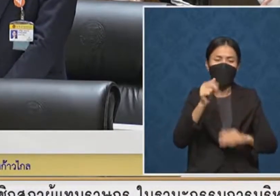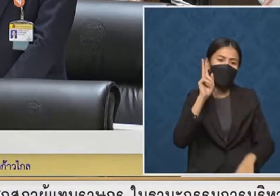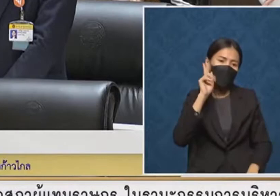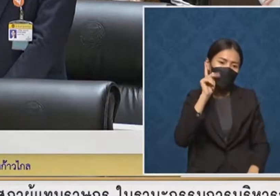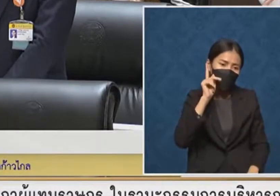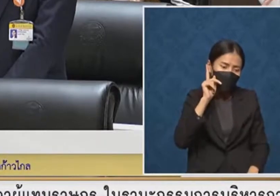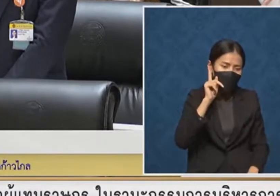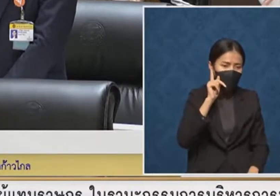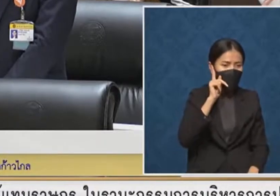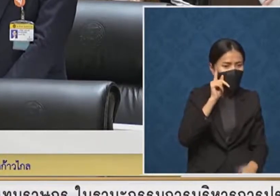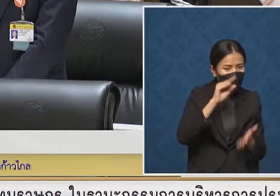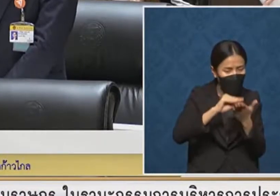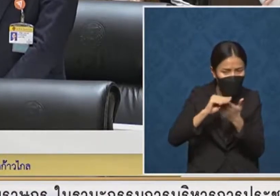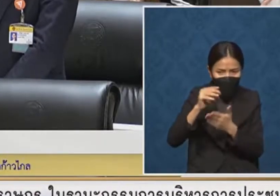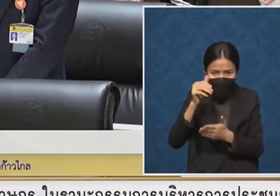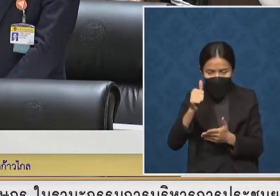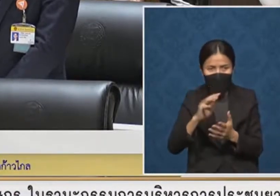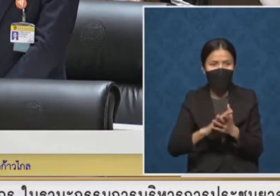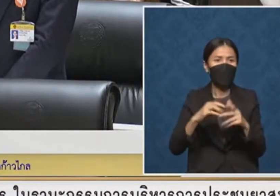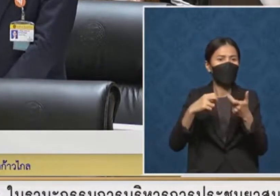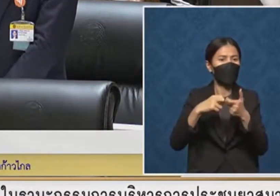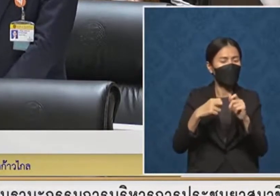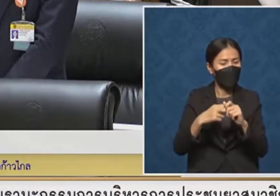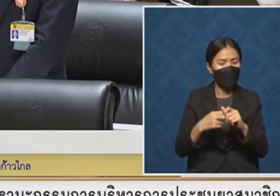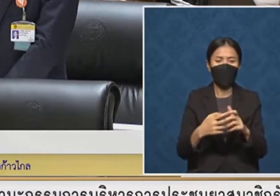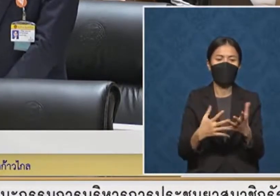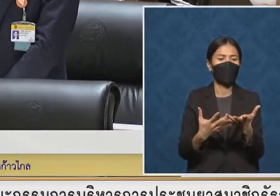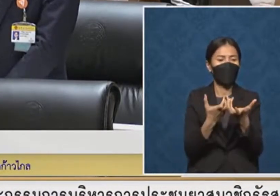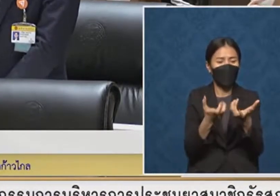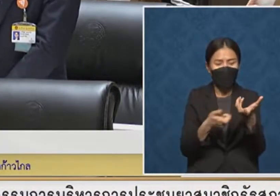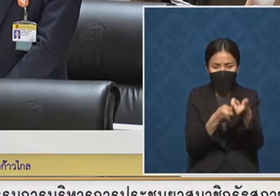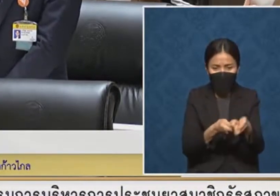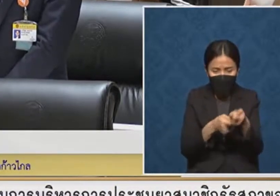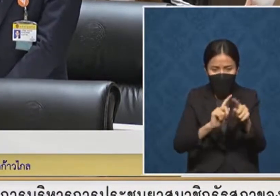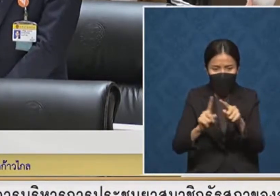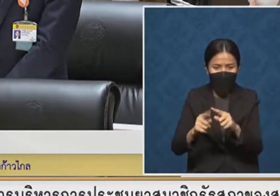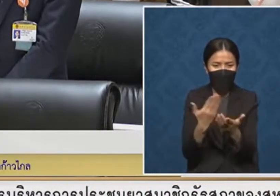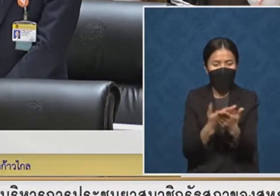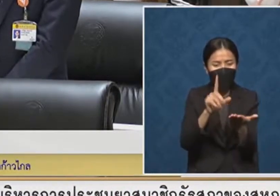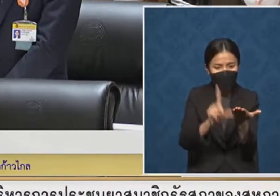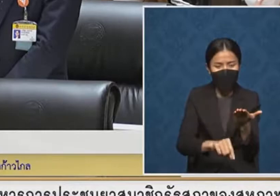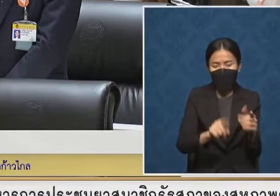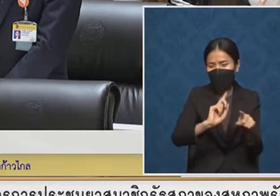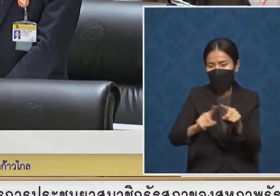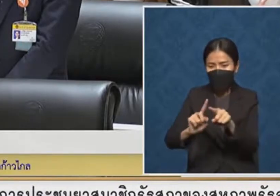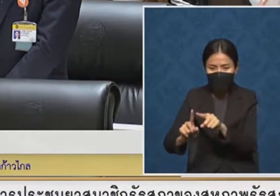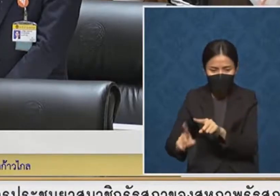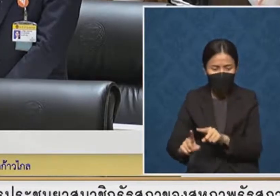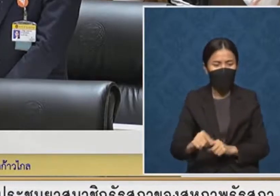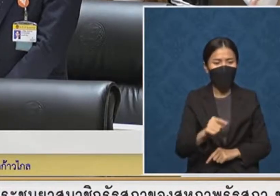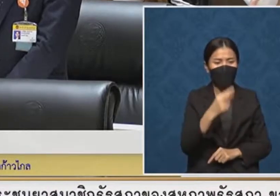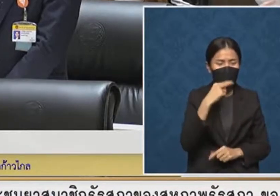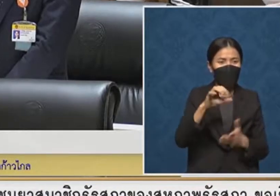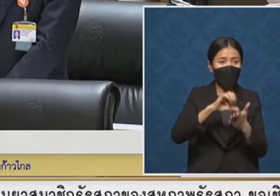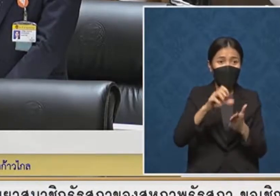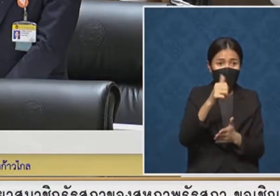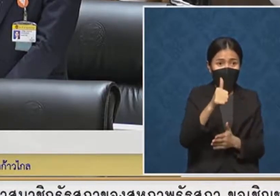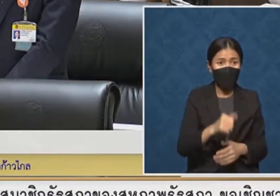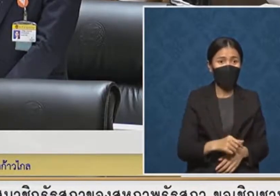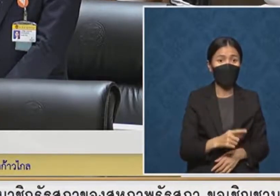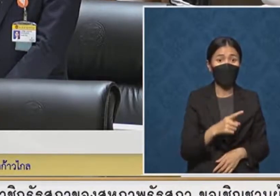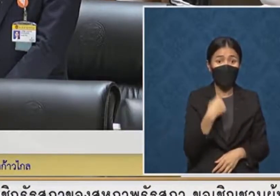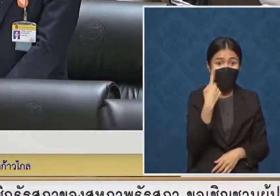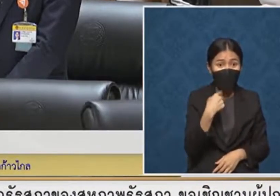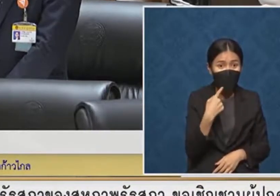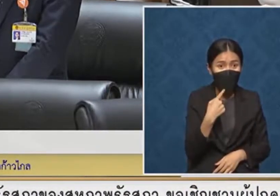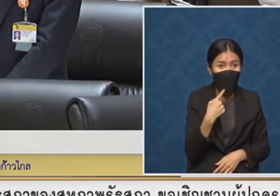เคลอขายยาเสบตดแก้ปัหาราคาพผเกษตกตำ จัดหาแงนใหเกษตกรเหนื่อยครับ?ูยงานไครั ท่คิถูกเลยครั ไม่ยเปน